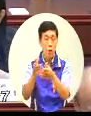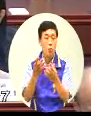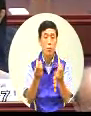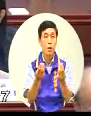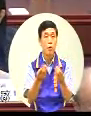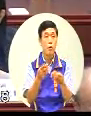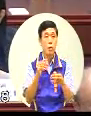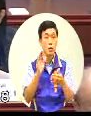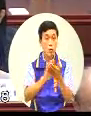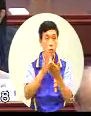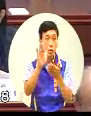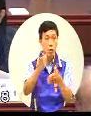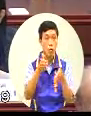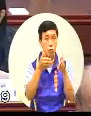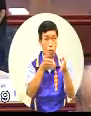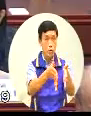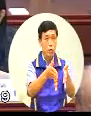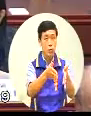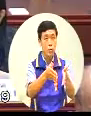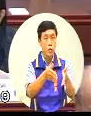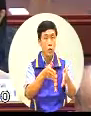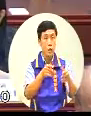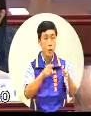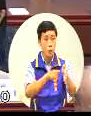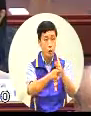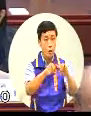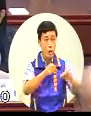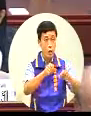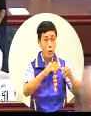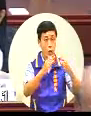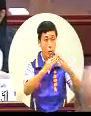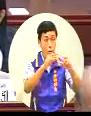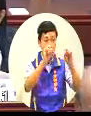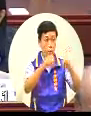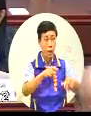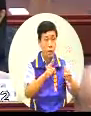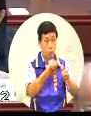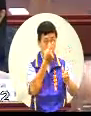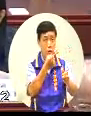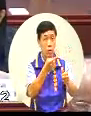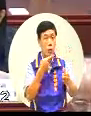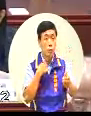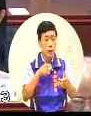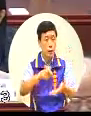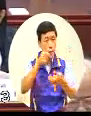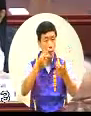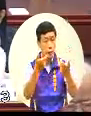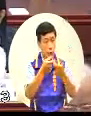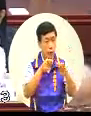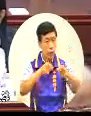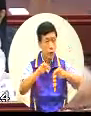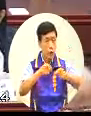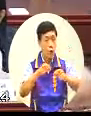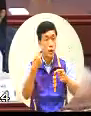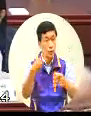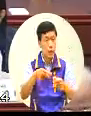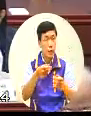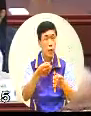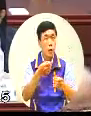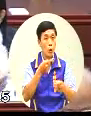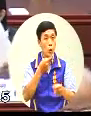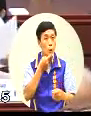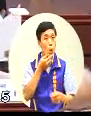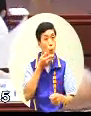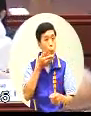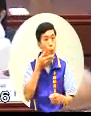未来会针对这一些必须专案优先拆除的，我们提出一些配套跟诱因，就是说处理了拆